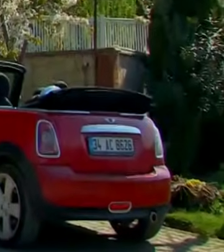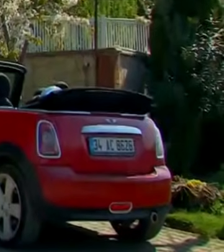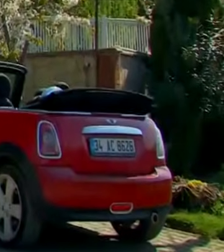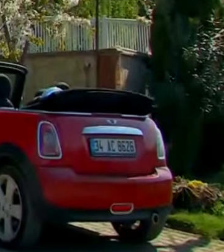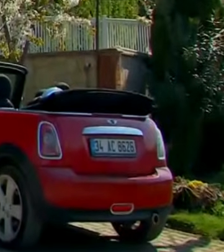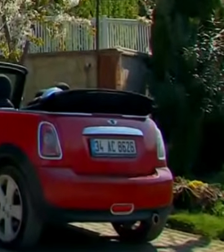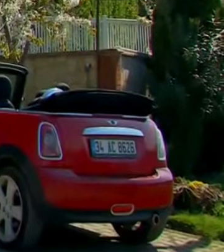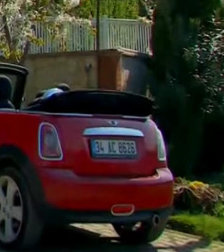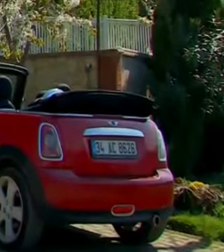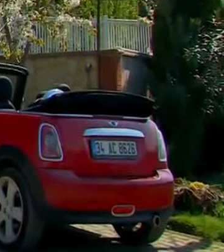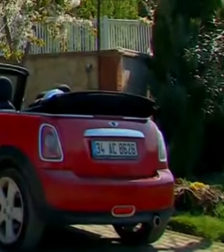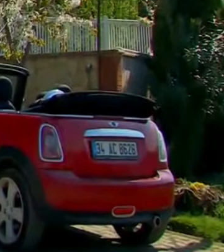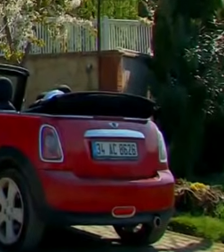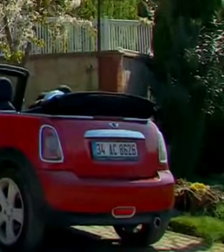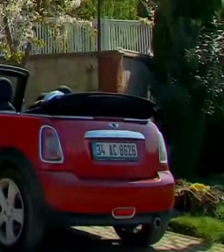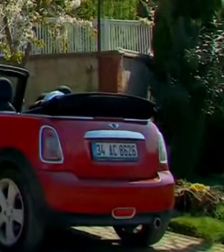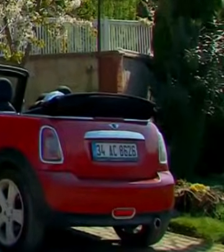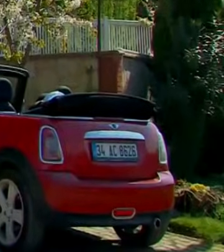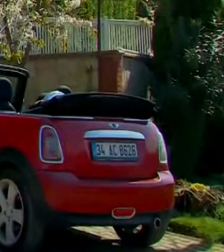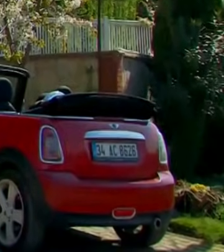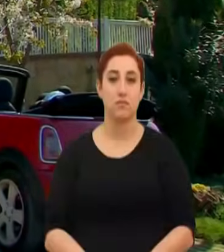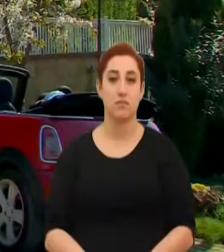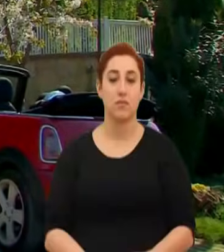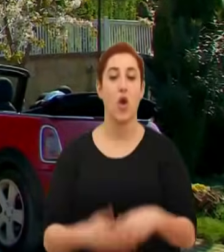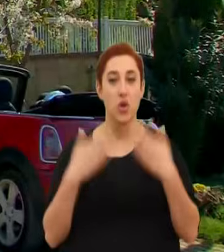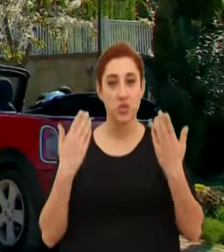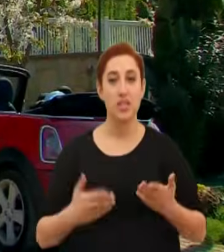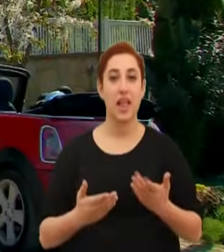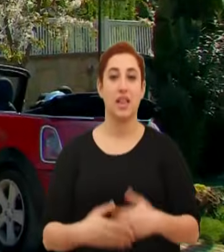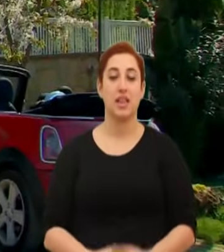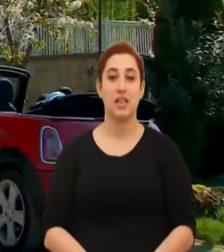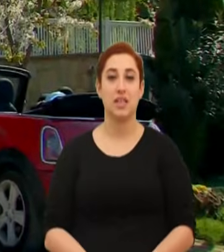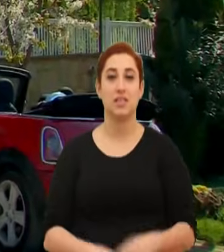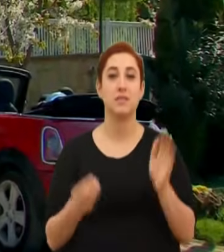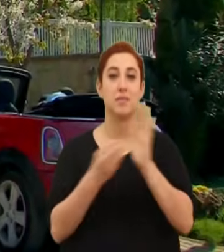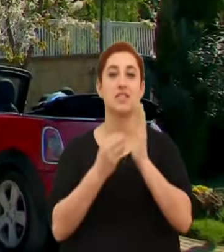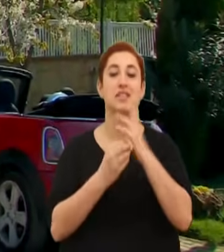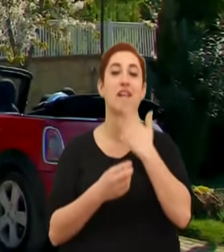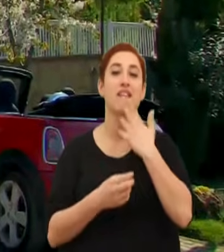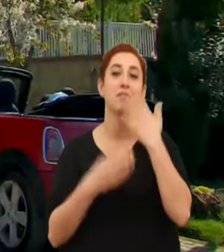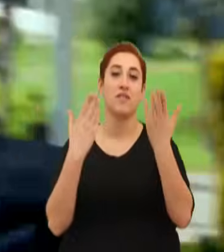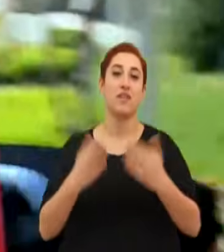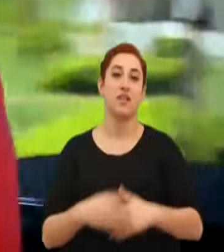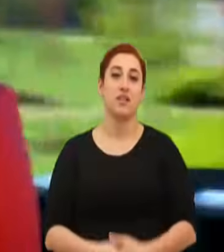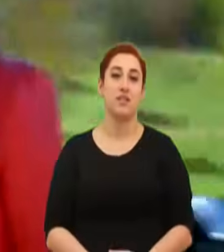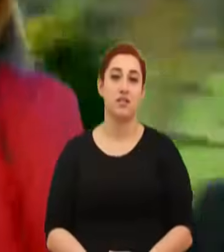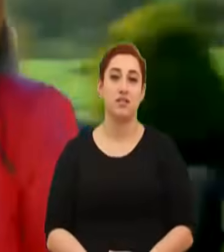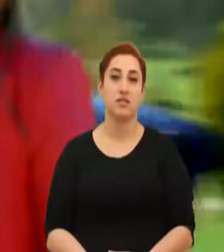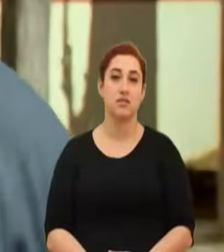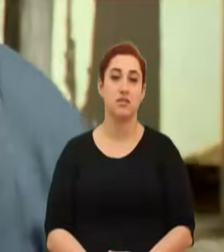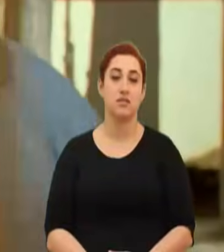indi. Ayağında topuklu pembe ayakkabılar. Hoş geldiniz. Bahşişlerin hanımefendisi.